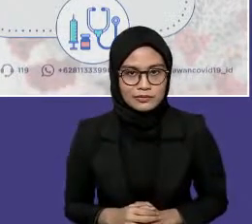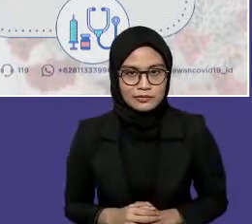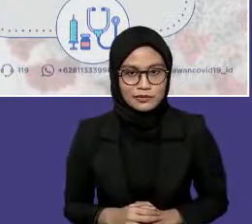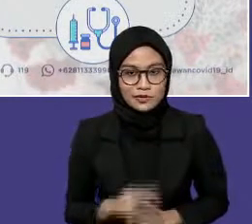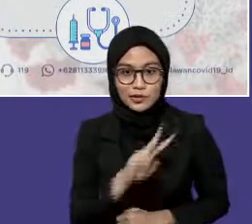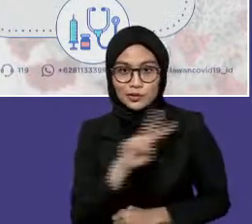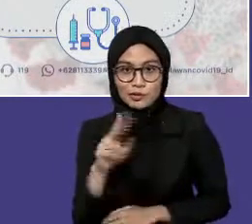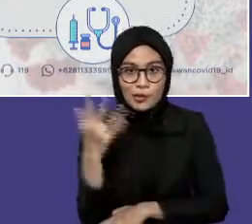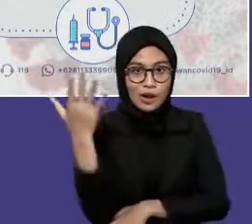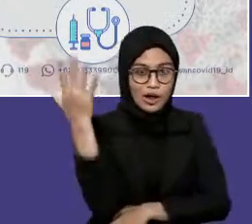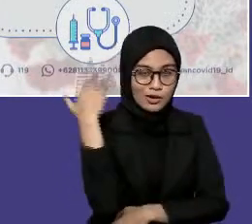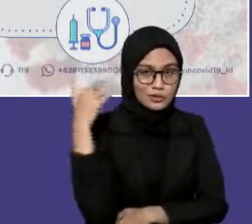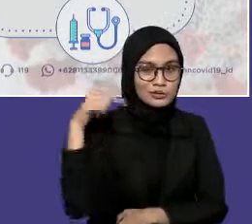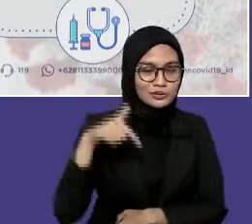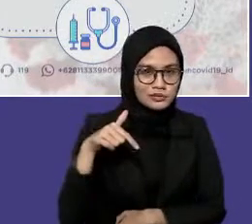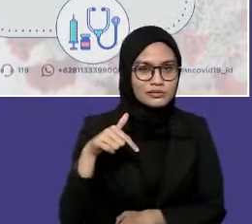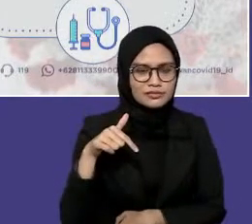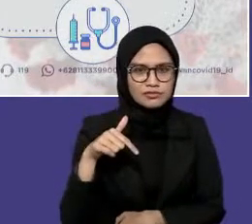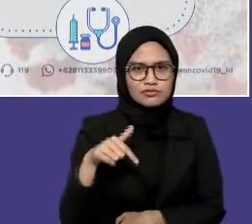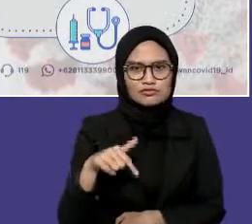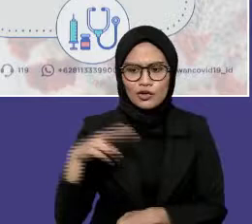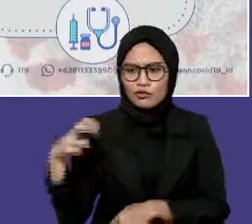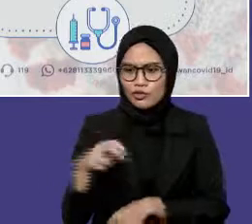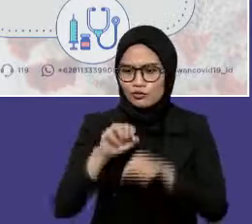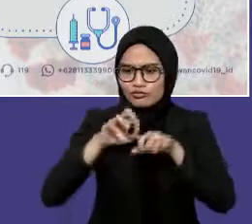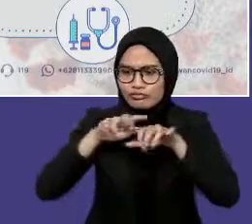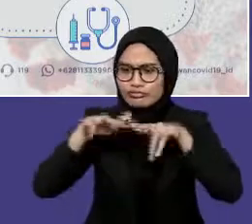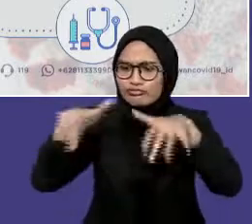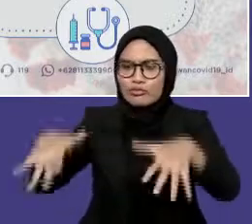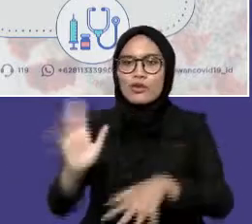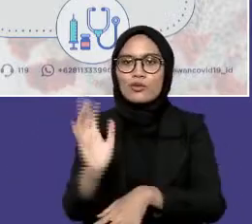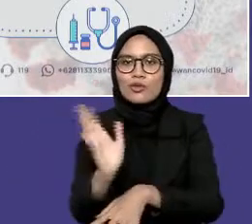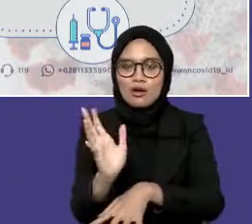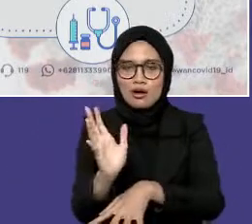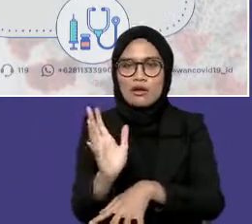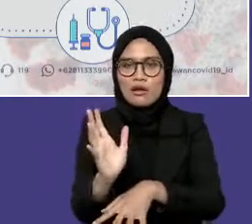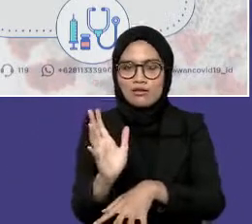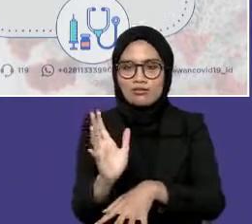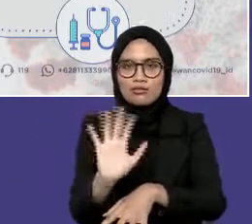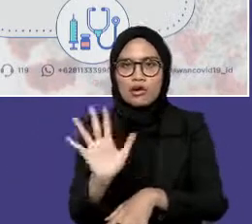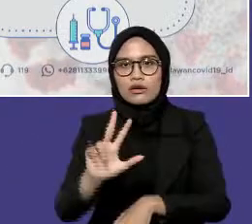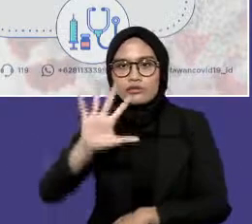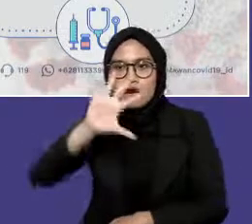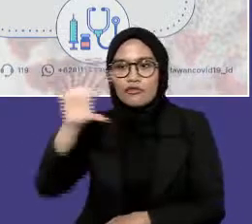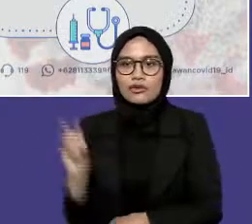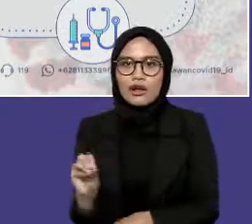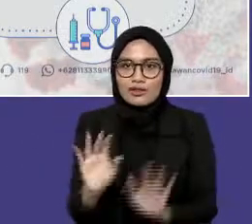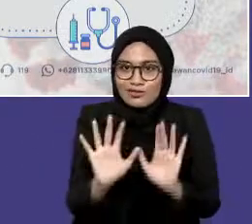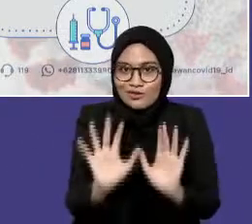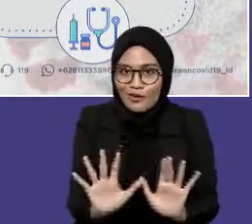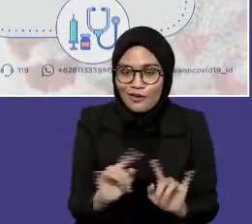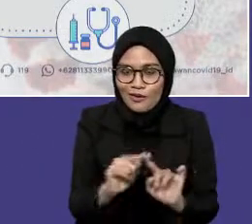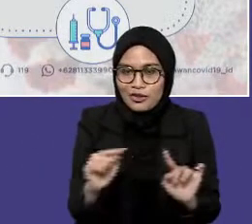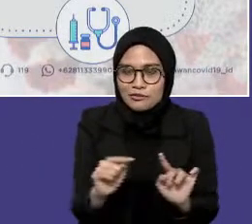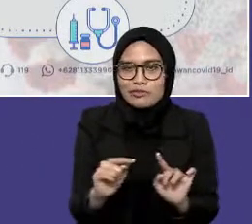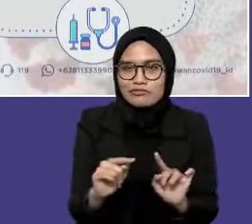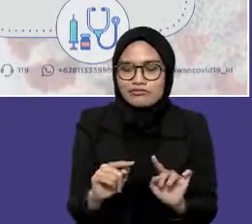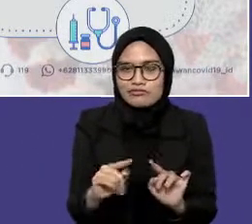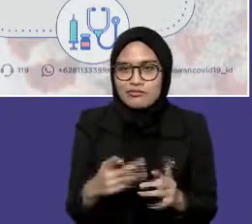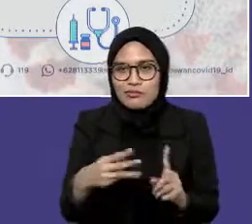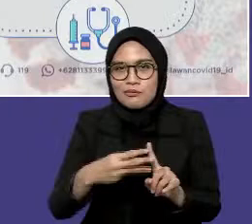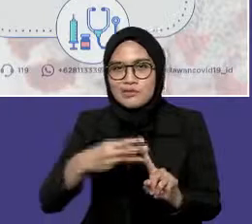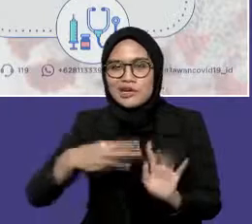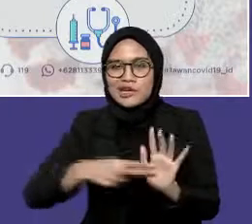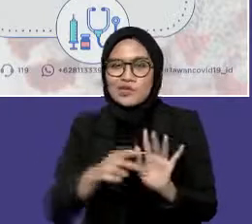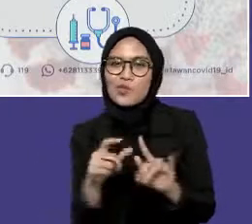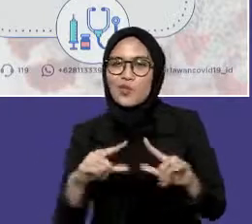2 minggu lalu, penyebarannya sudah meluas tidak hanya di negara-negara di benua Afrika, namun juga lintas benua dengan